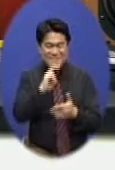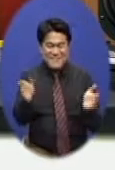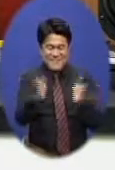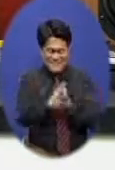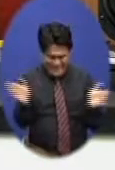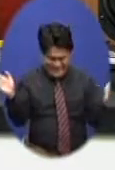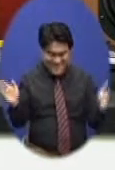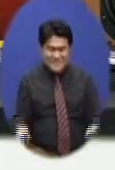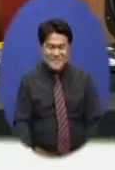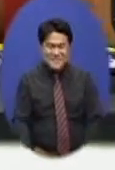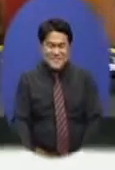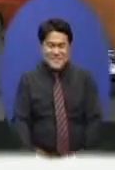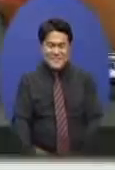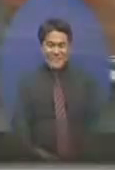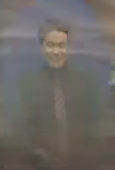음악 주세요.